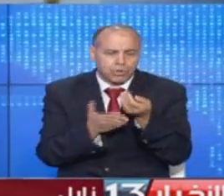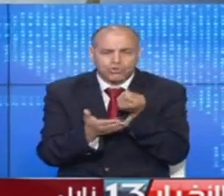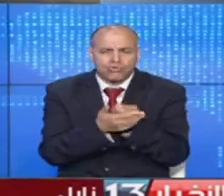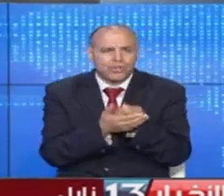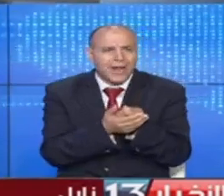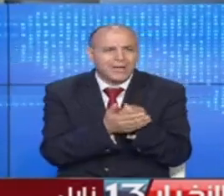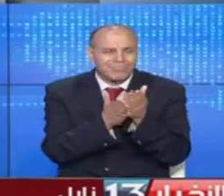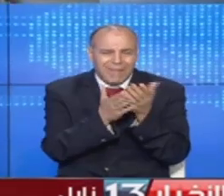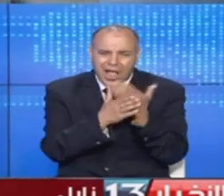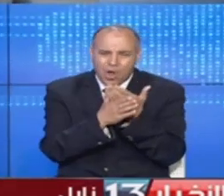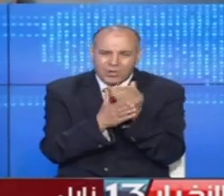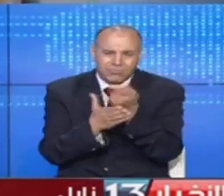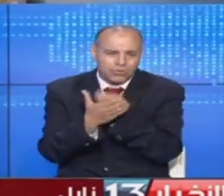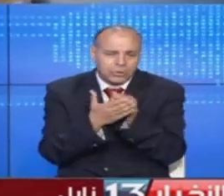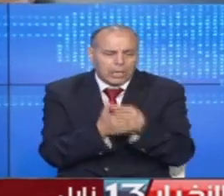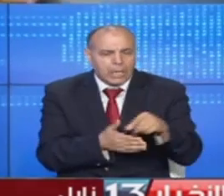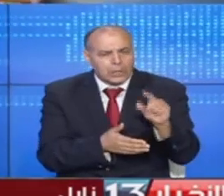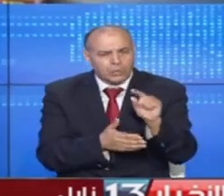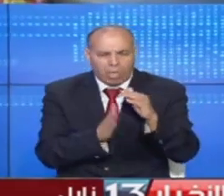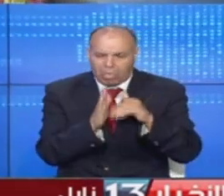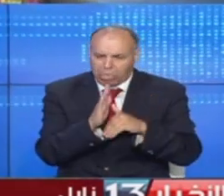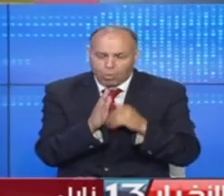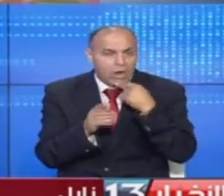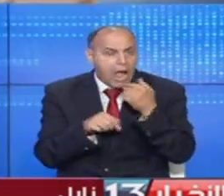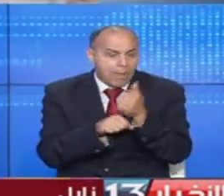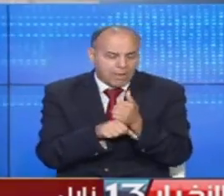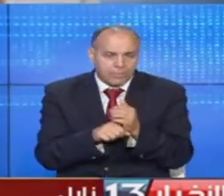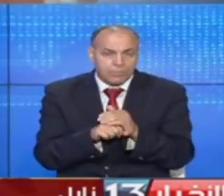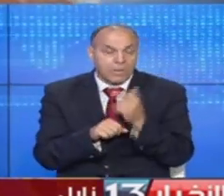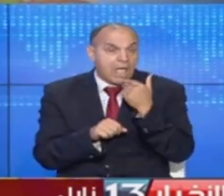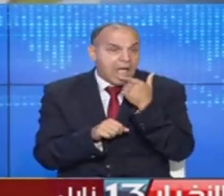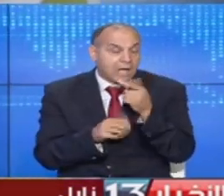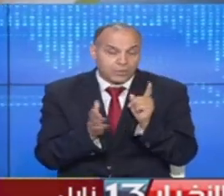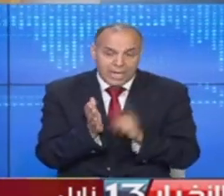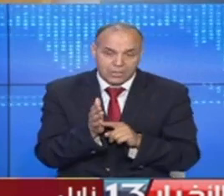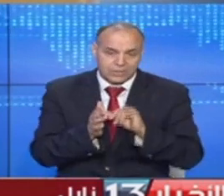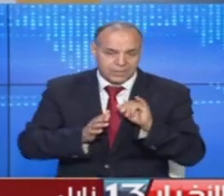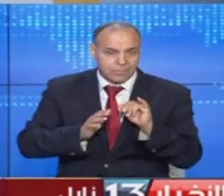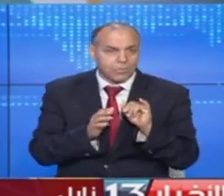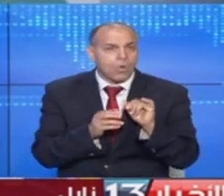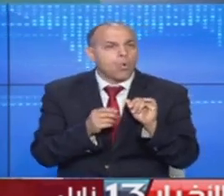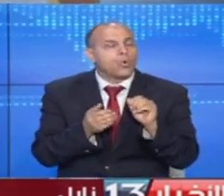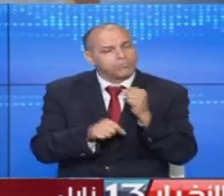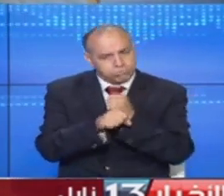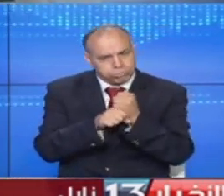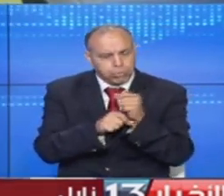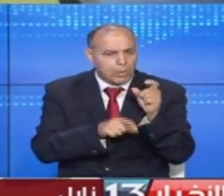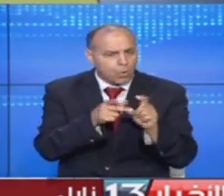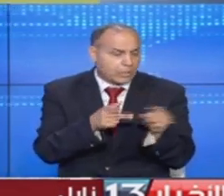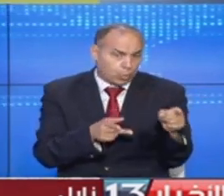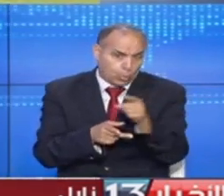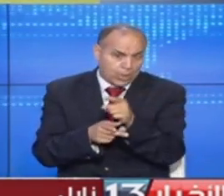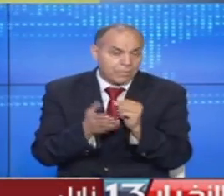اقتناء المستلزمات المدرسيه تراجعا كبيرا هذه السنه وفق ما اكده جنين والمواطنين